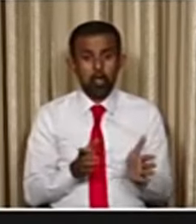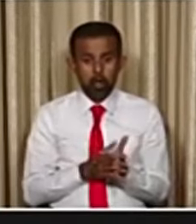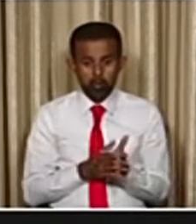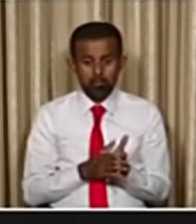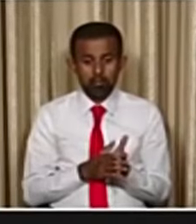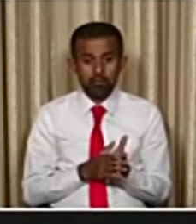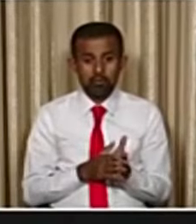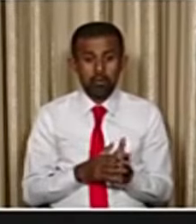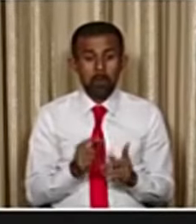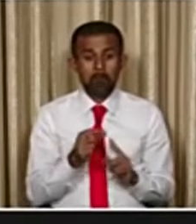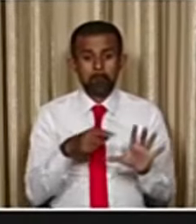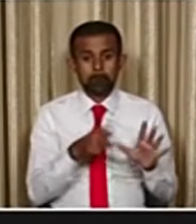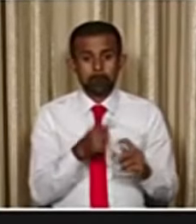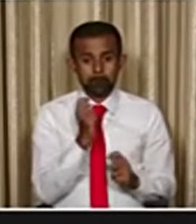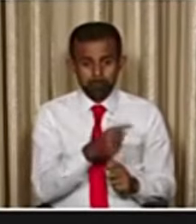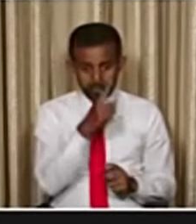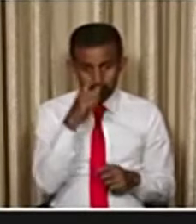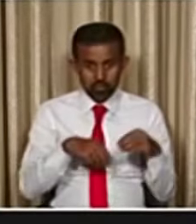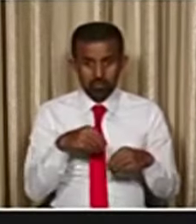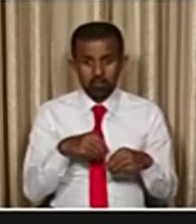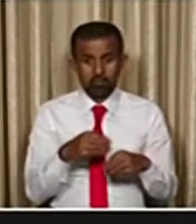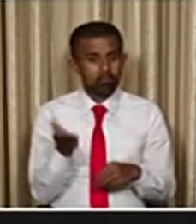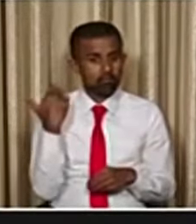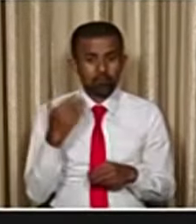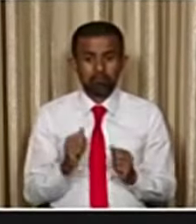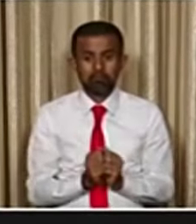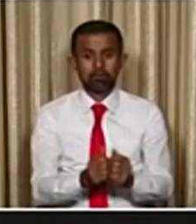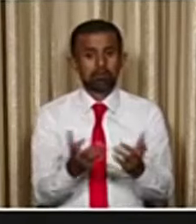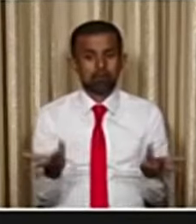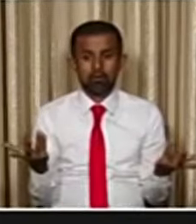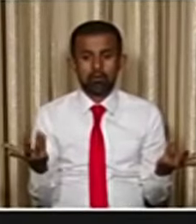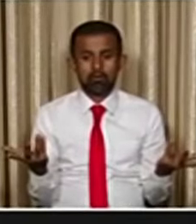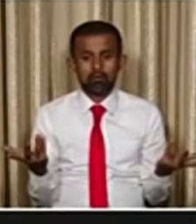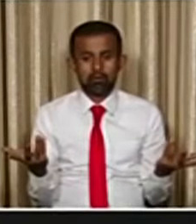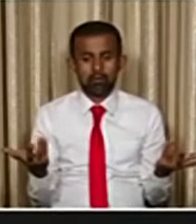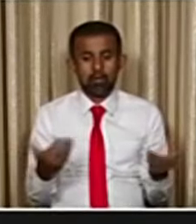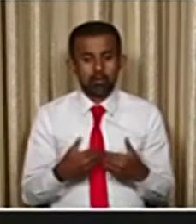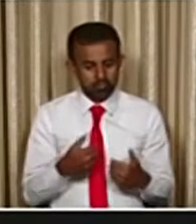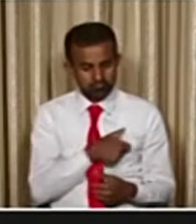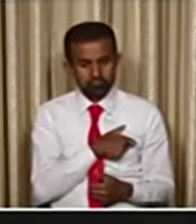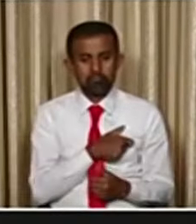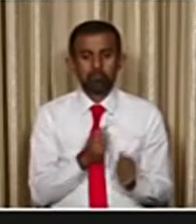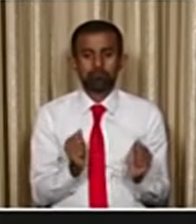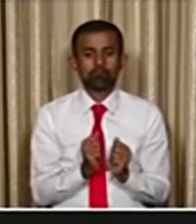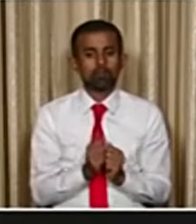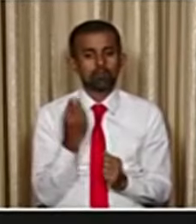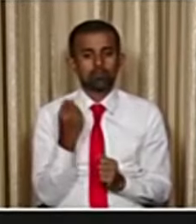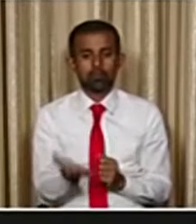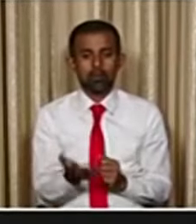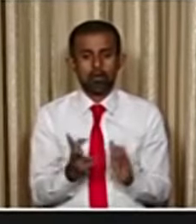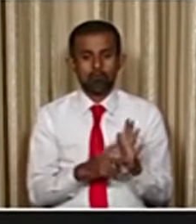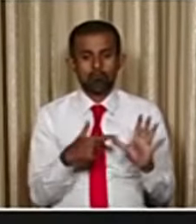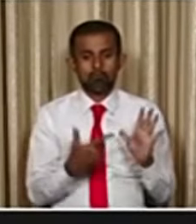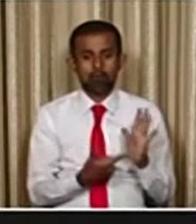පේයි ටැක්ස් එක කපන්න ඕනේ කියලා. හැබැයි කවුරුත් ඒ දේශපාලන තීන්දුව ගත්තේ නැහැ. අපි ඒකට නායකත්වය දුන්නා. වැට්ටක